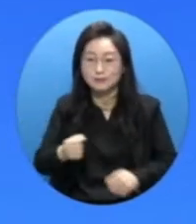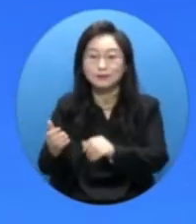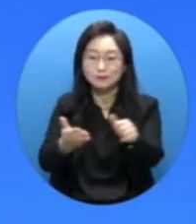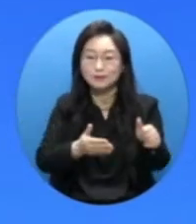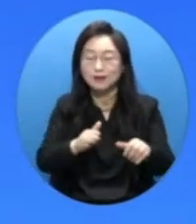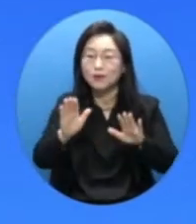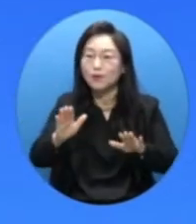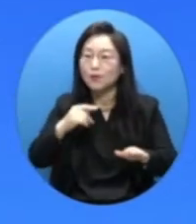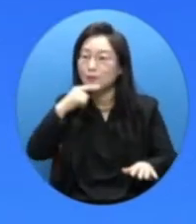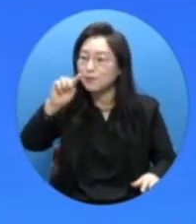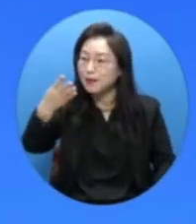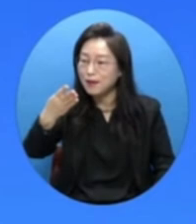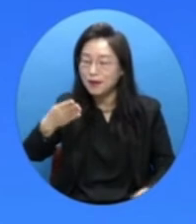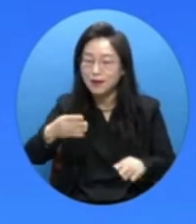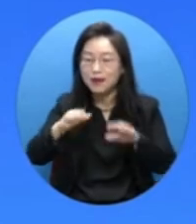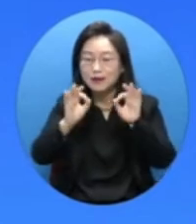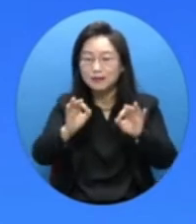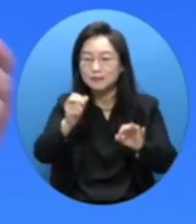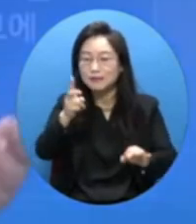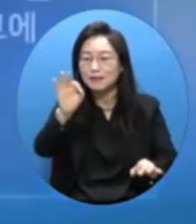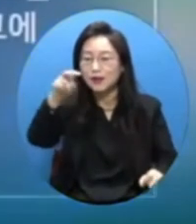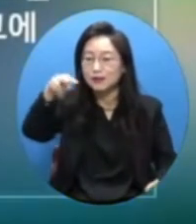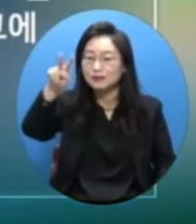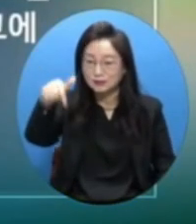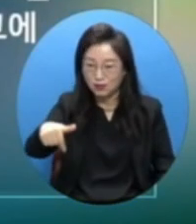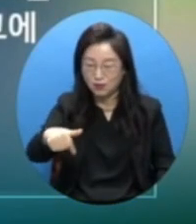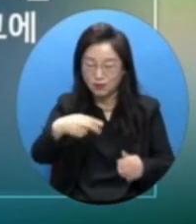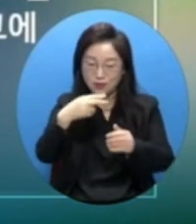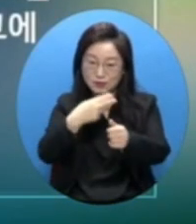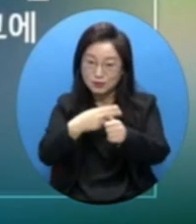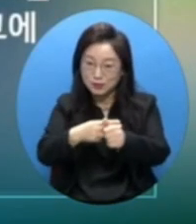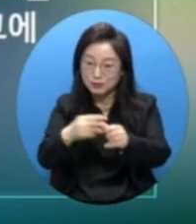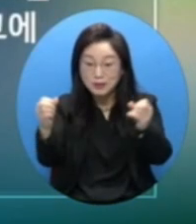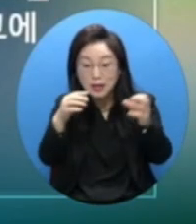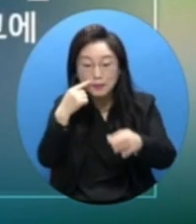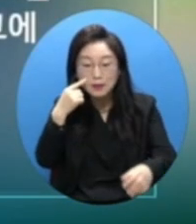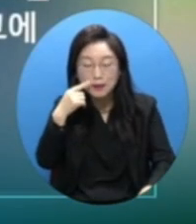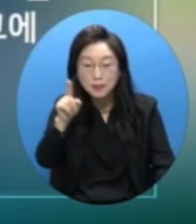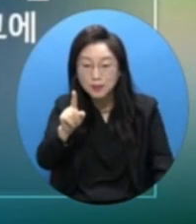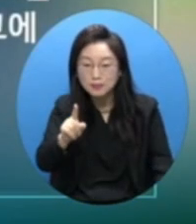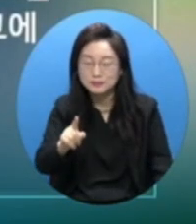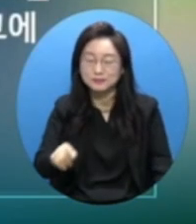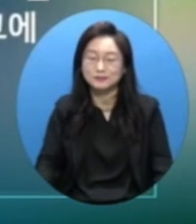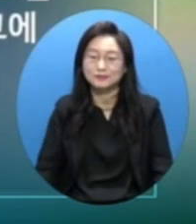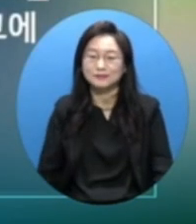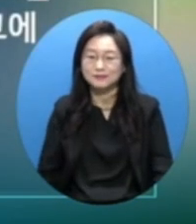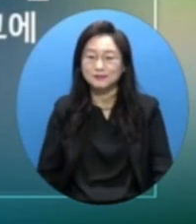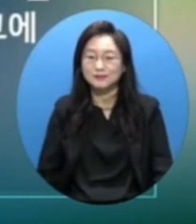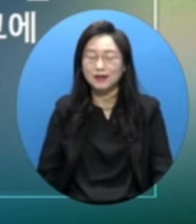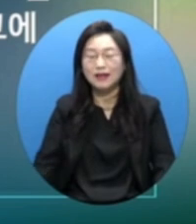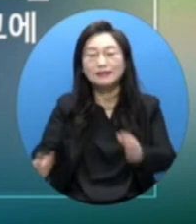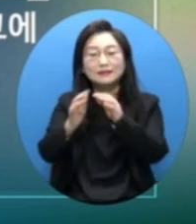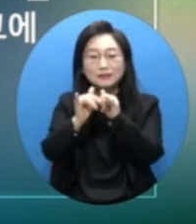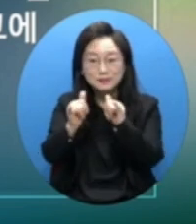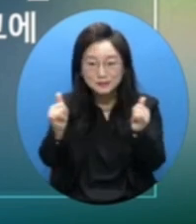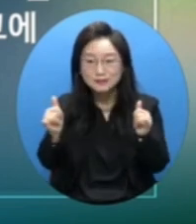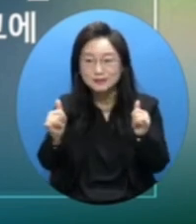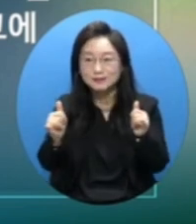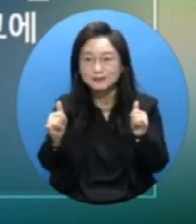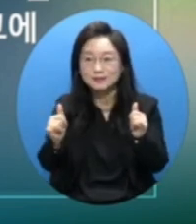올해 104세가 되신 김현석 교수님과 얘기를 나눠보니까 교수님 그런 얘기를 해요 사람들이